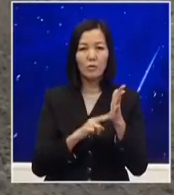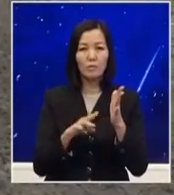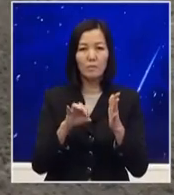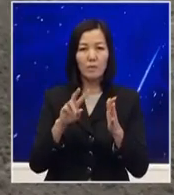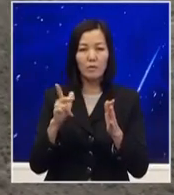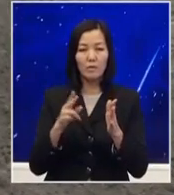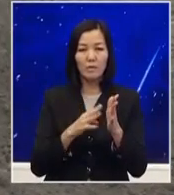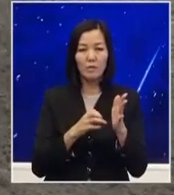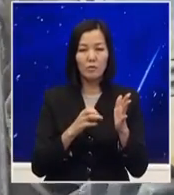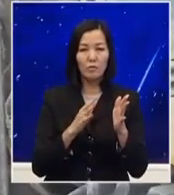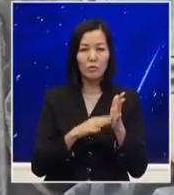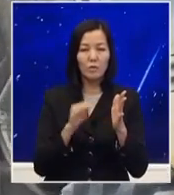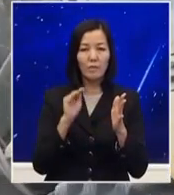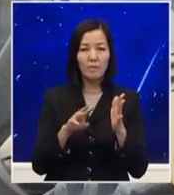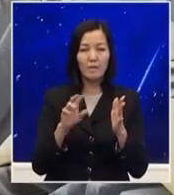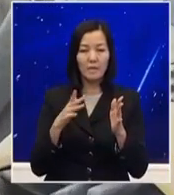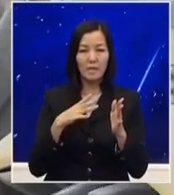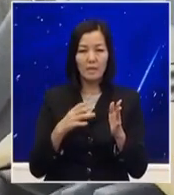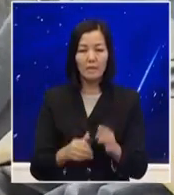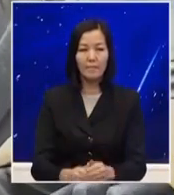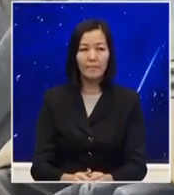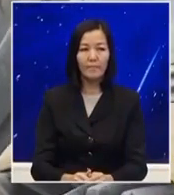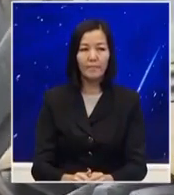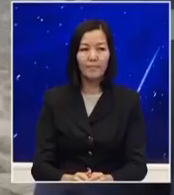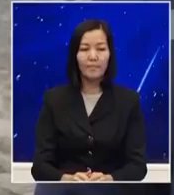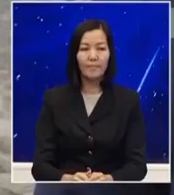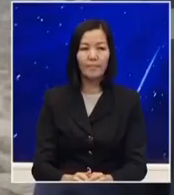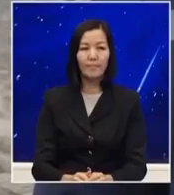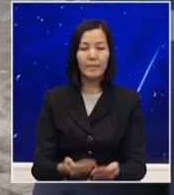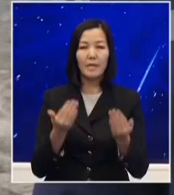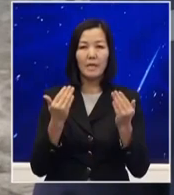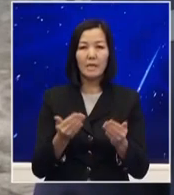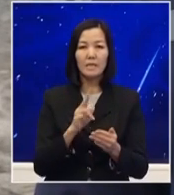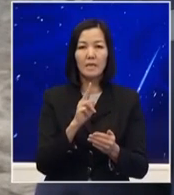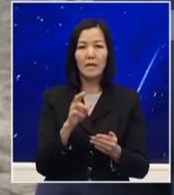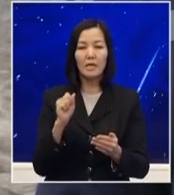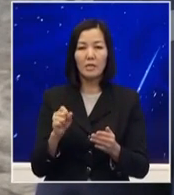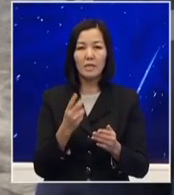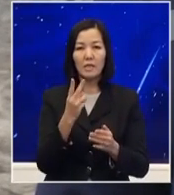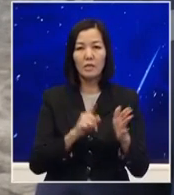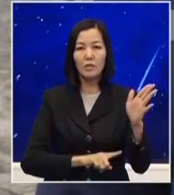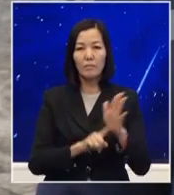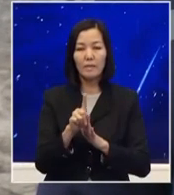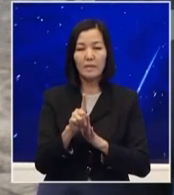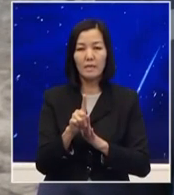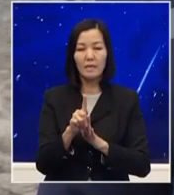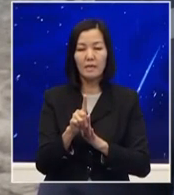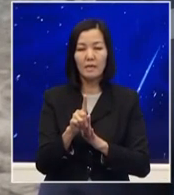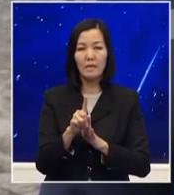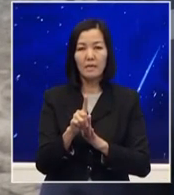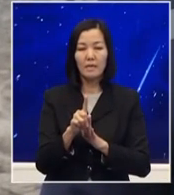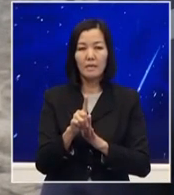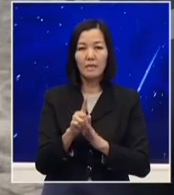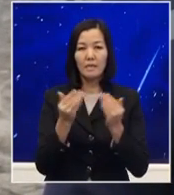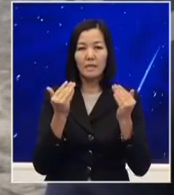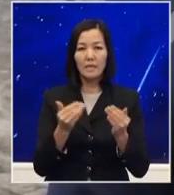миллион 890 мың теңге. Мынау бізде қазір жүргізілген жұмыс осы қарашаның 2-сінен басталды, осы қарашаның басынан бастап.